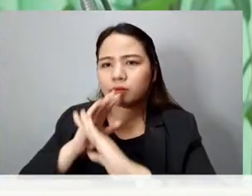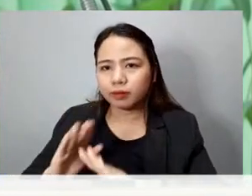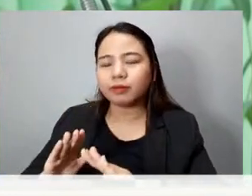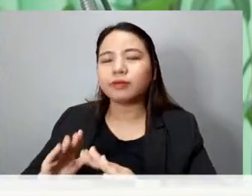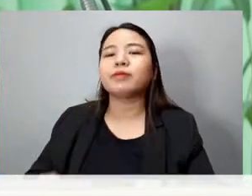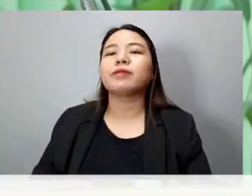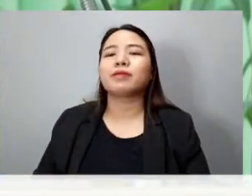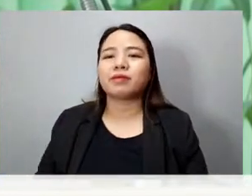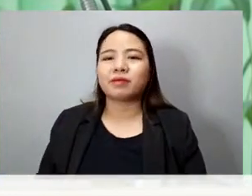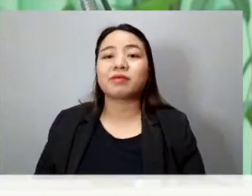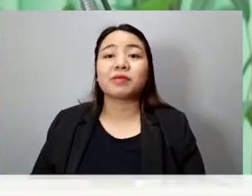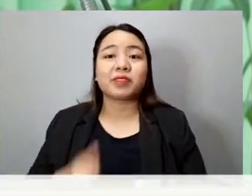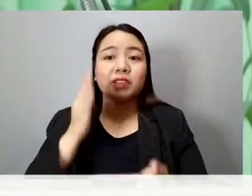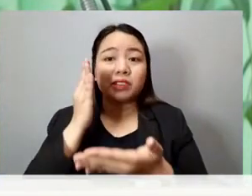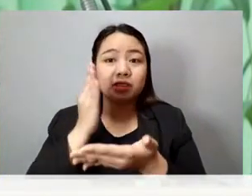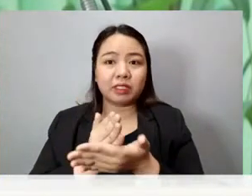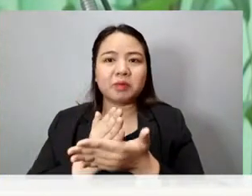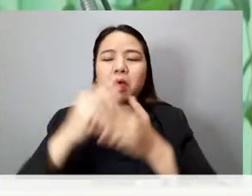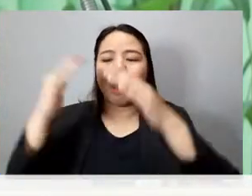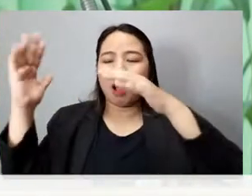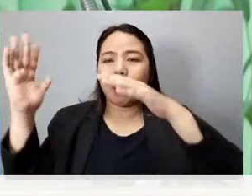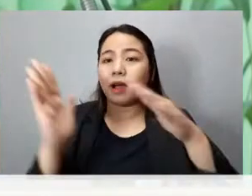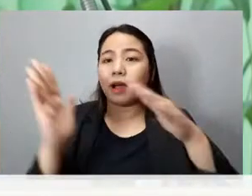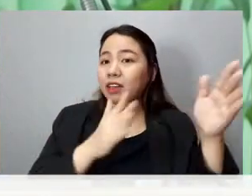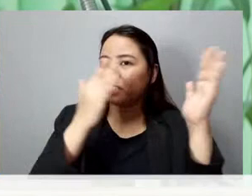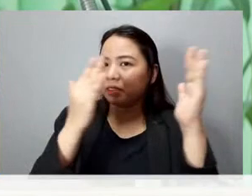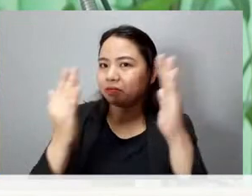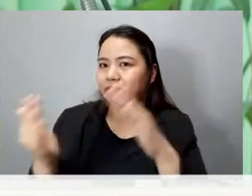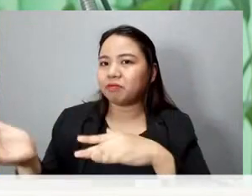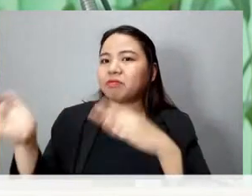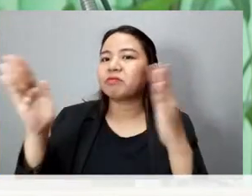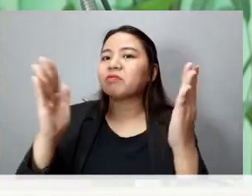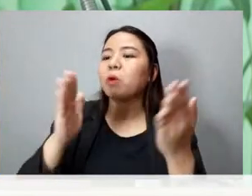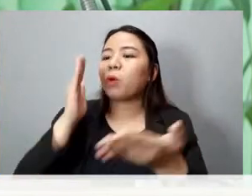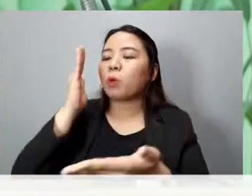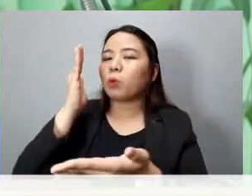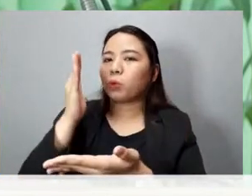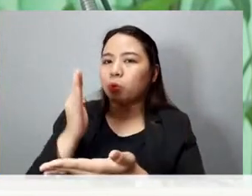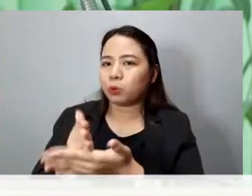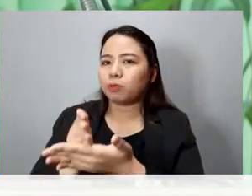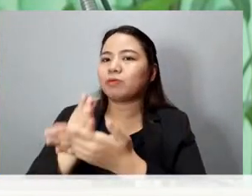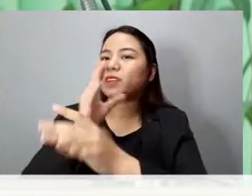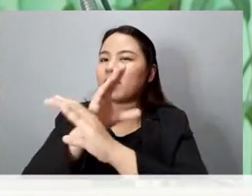Tumigil nga ang hangin at tumahimik ang dagat.